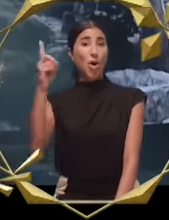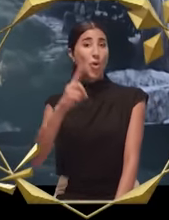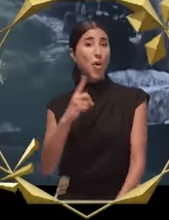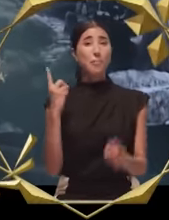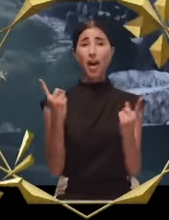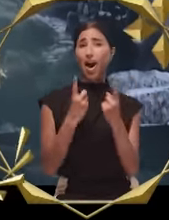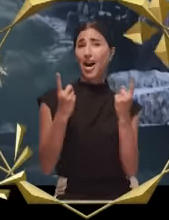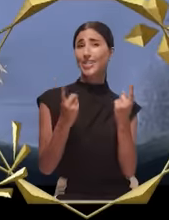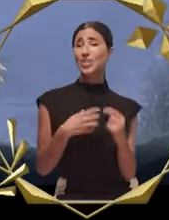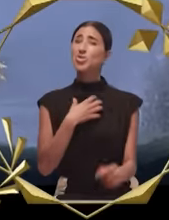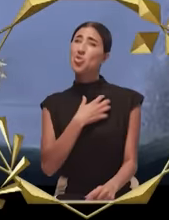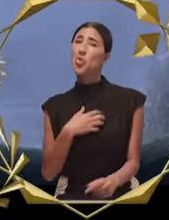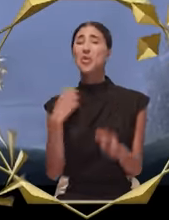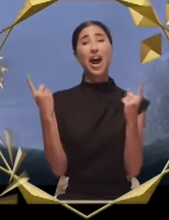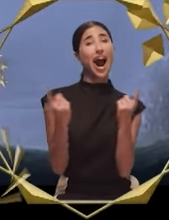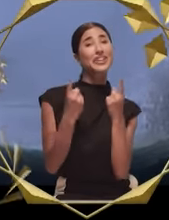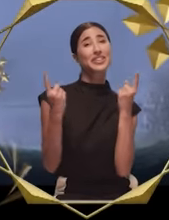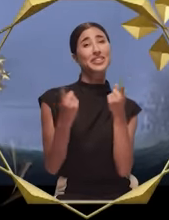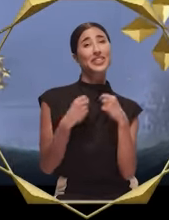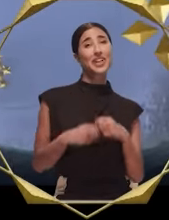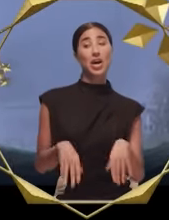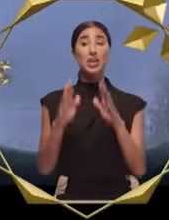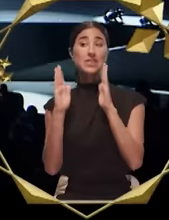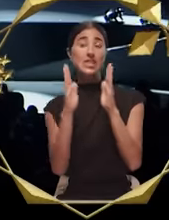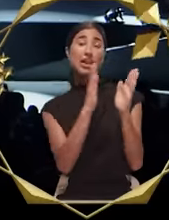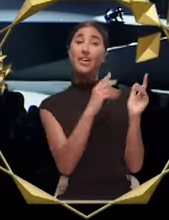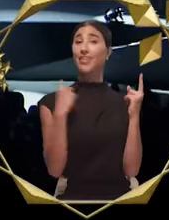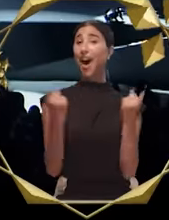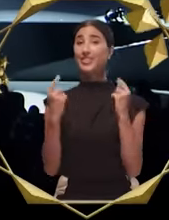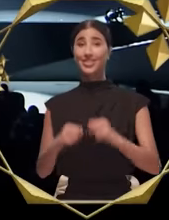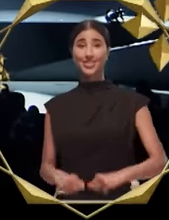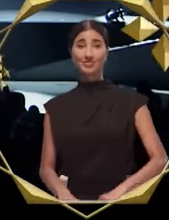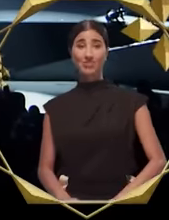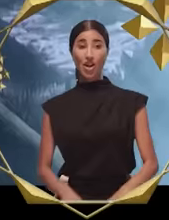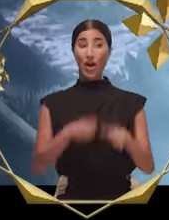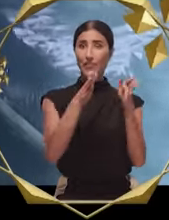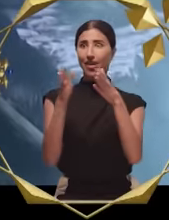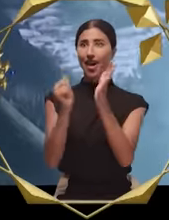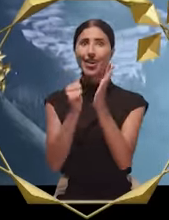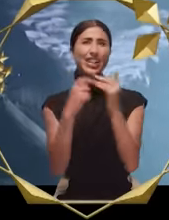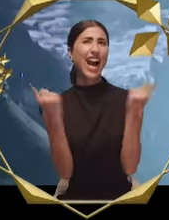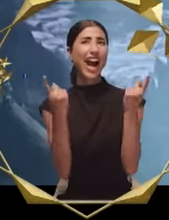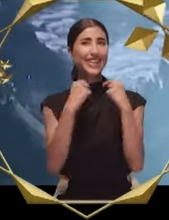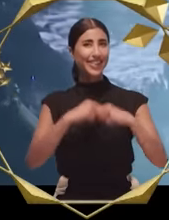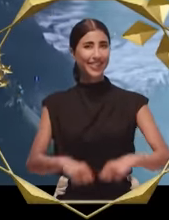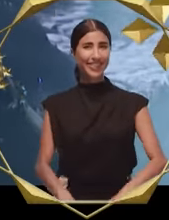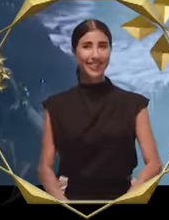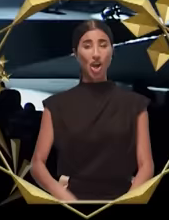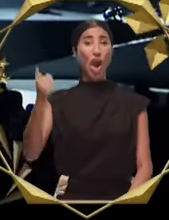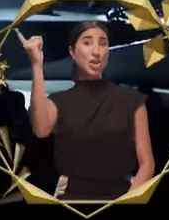يوم عادي شعور عادي في سكة عادي في قرية